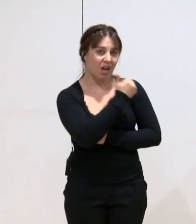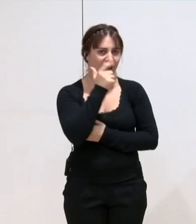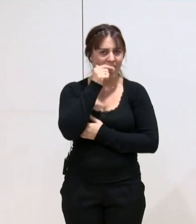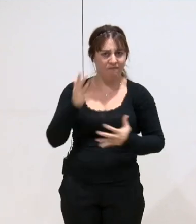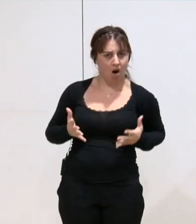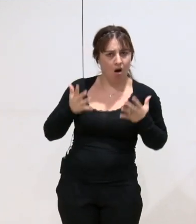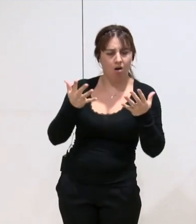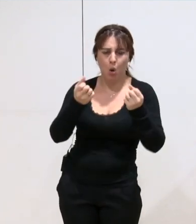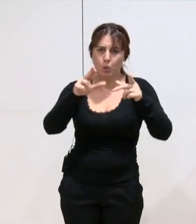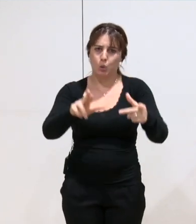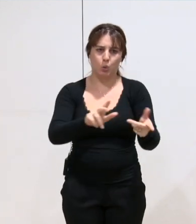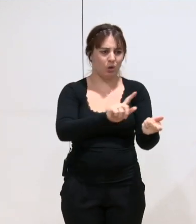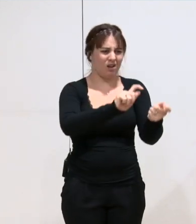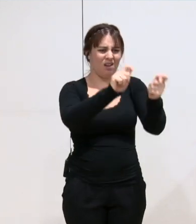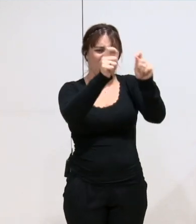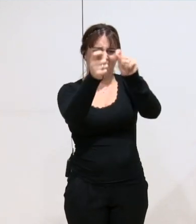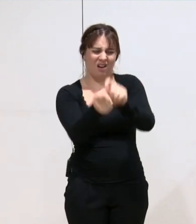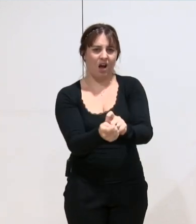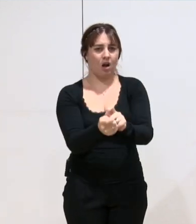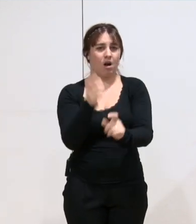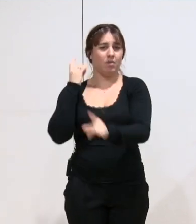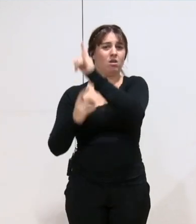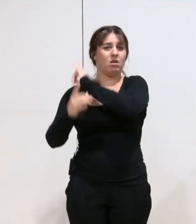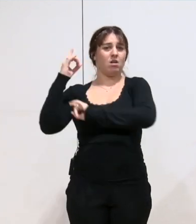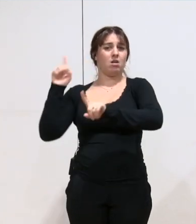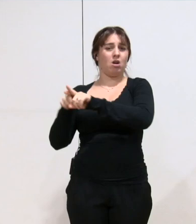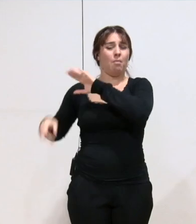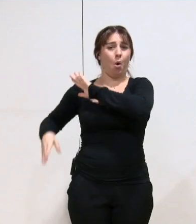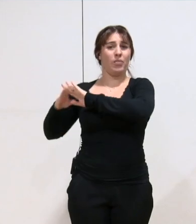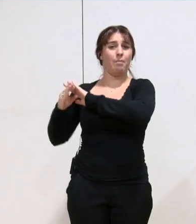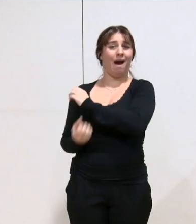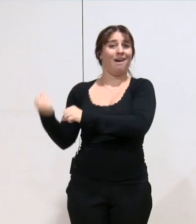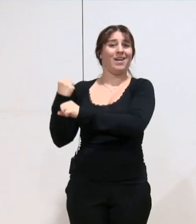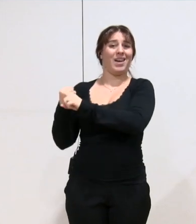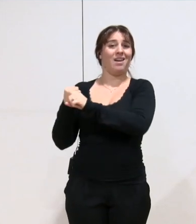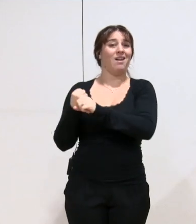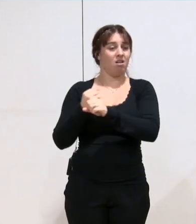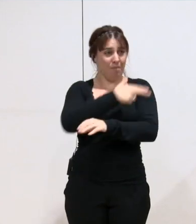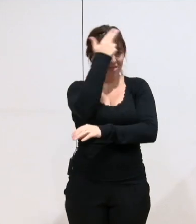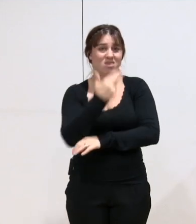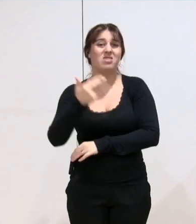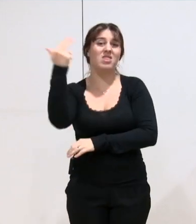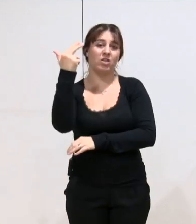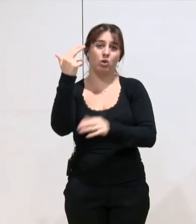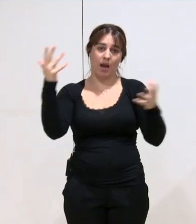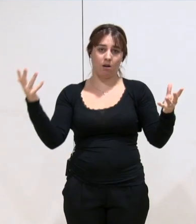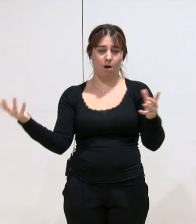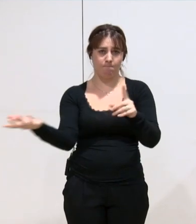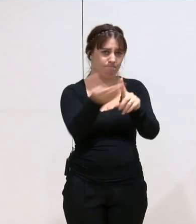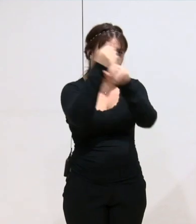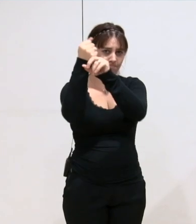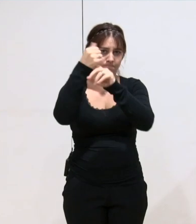peut retrouver sa vocation sportive initiale et une dimension nationale. Merci pour votre attention.